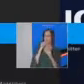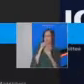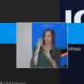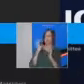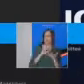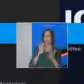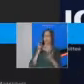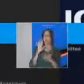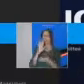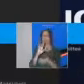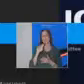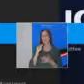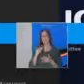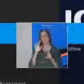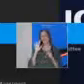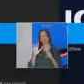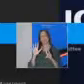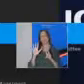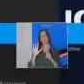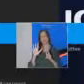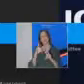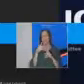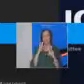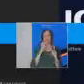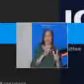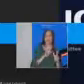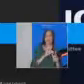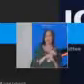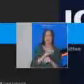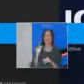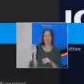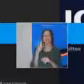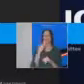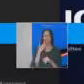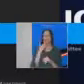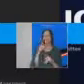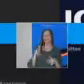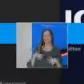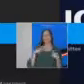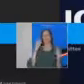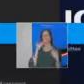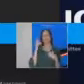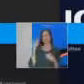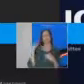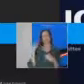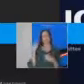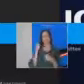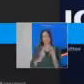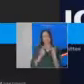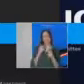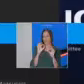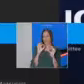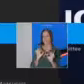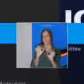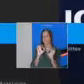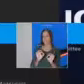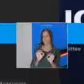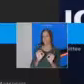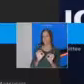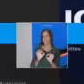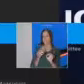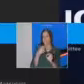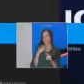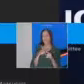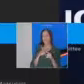אנחנו מדברים על בין 5.8 ל-7 מיליון יהודים שחיים בארצות הברית. אגב, הקושי ממש